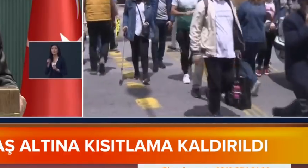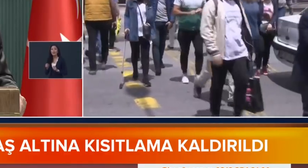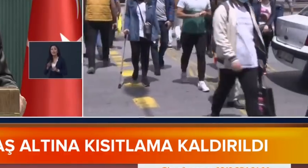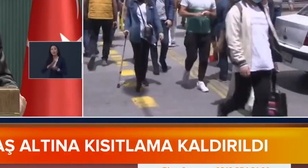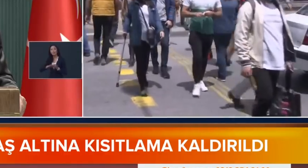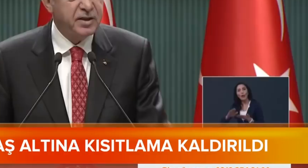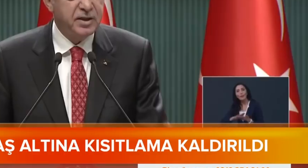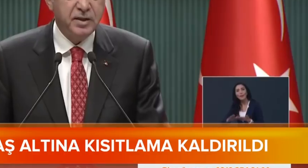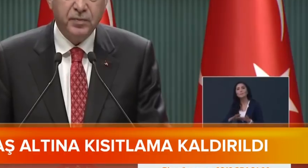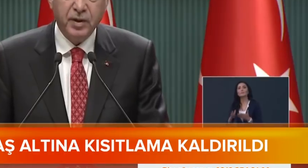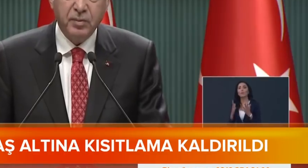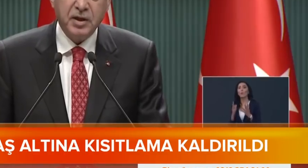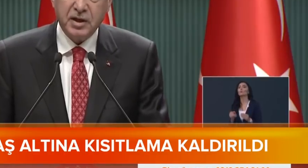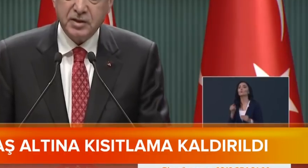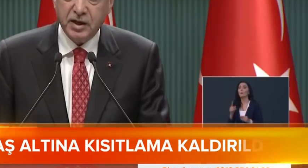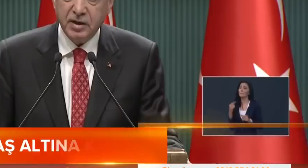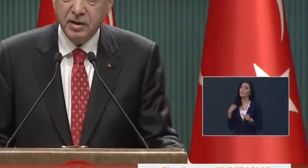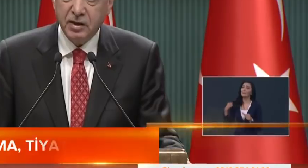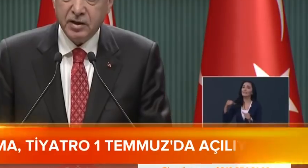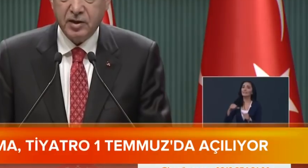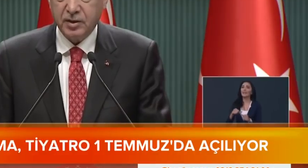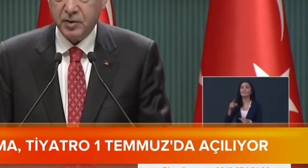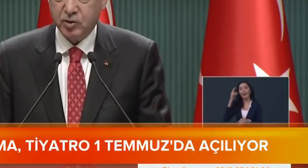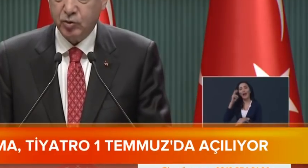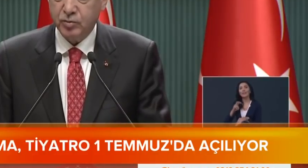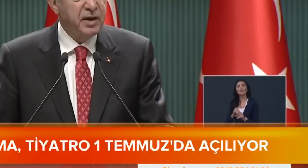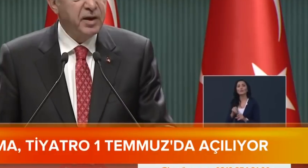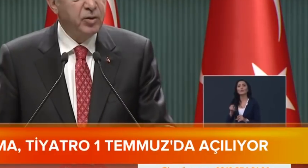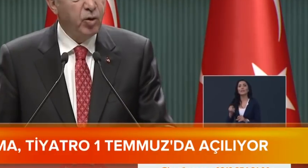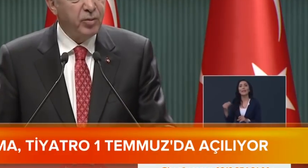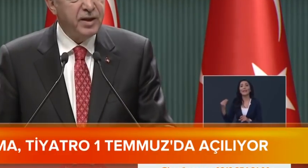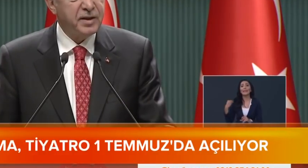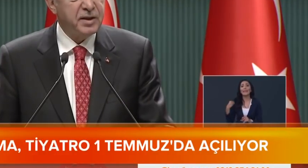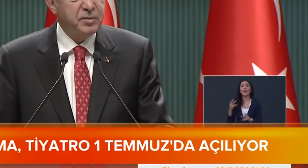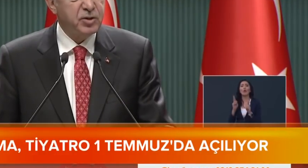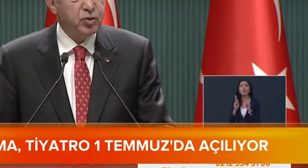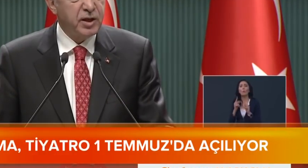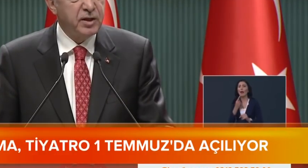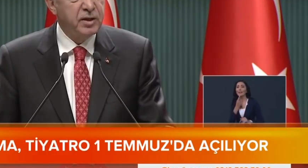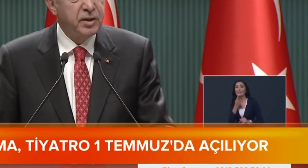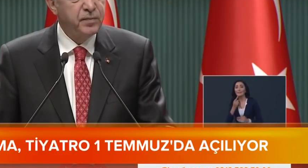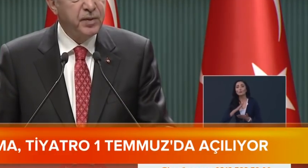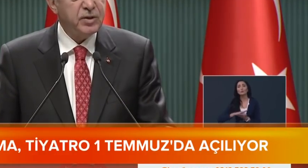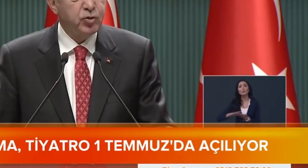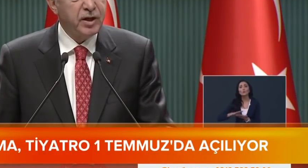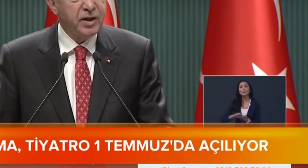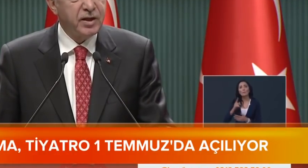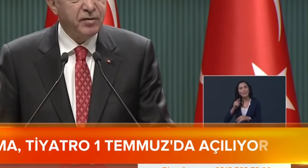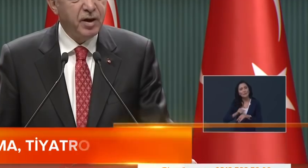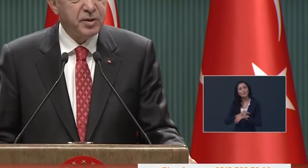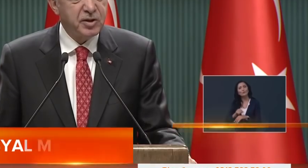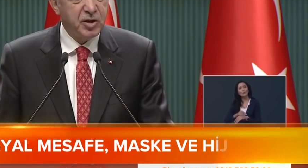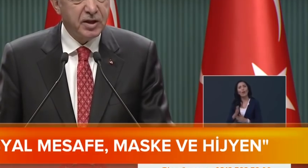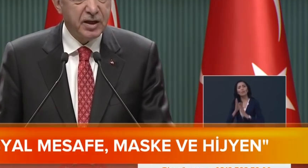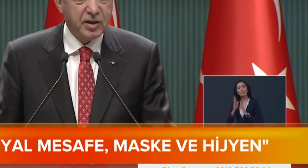çerçevesinde düzenlememiz gerektiğini bir kez daha hatırlatmak istiyorum. Yeni normal dediğimiz düzenin bir